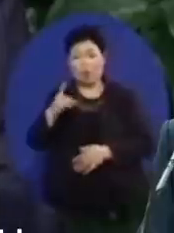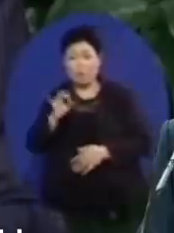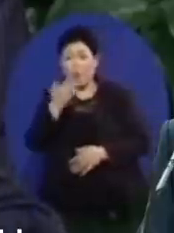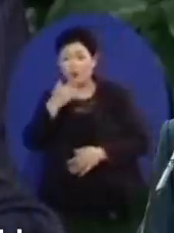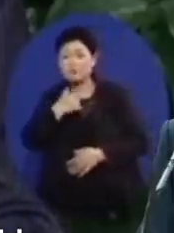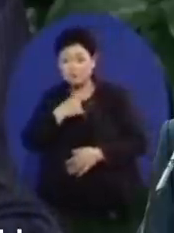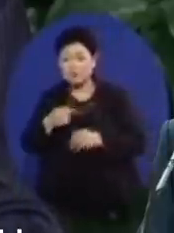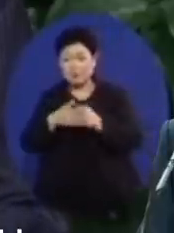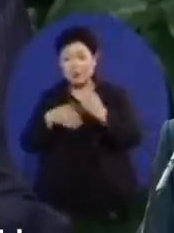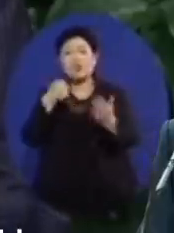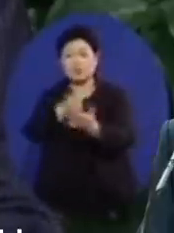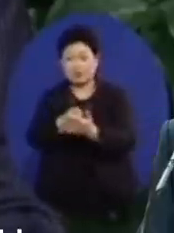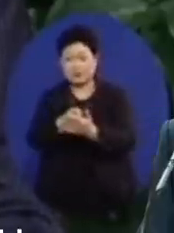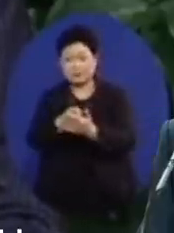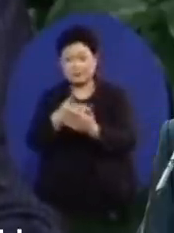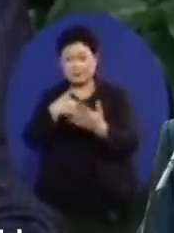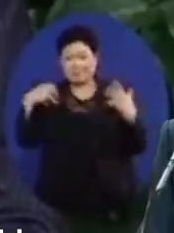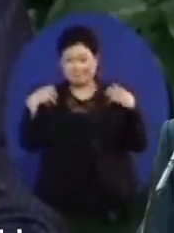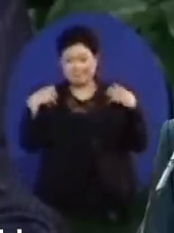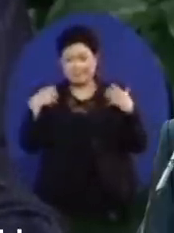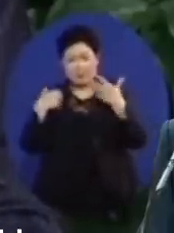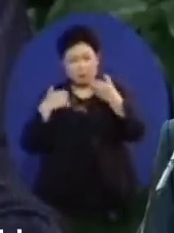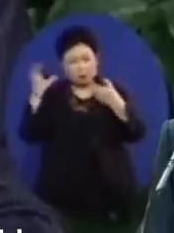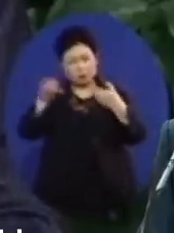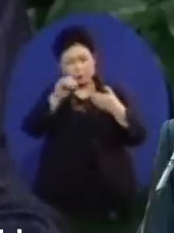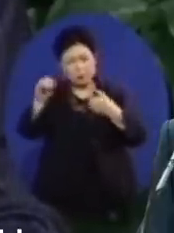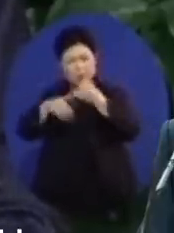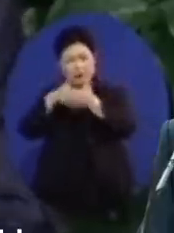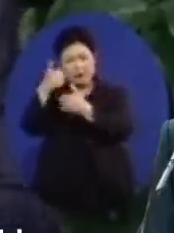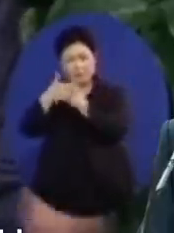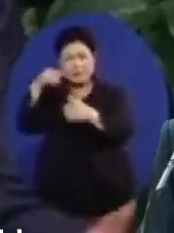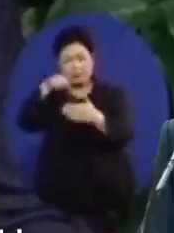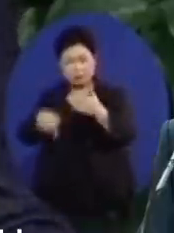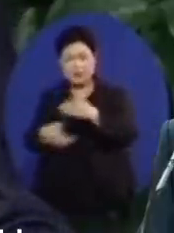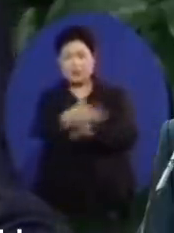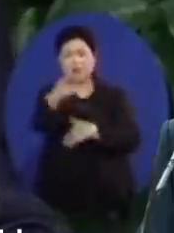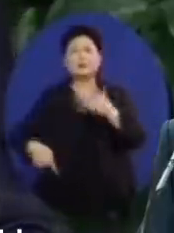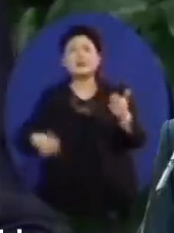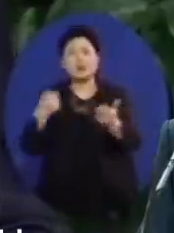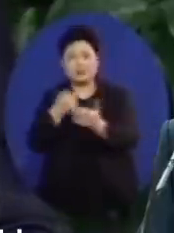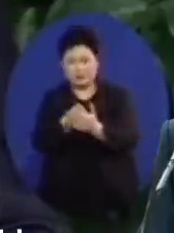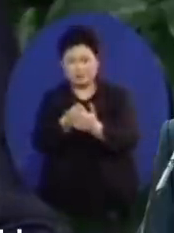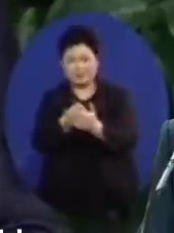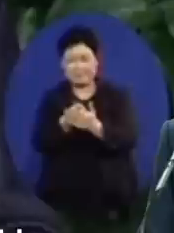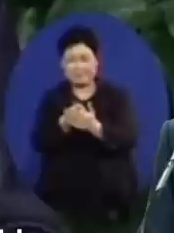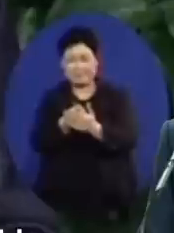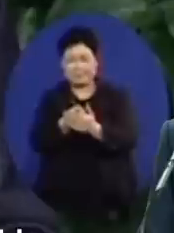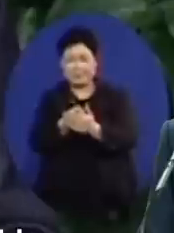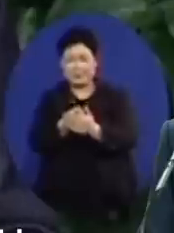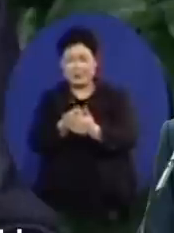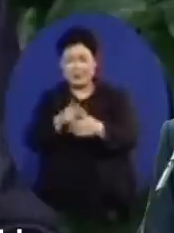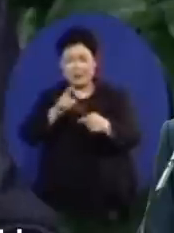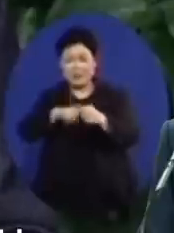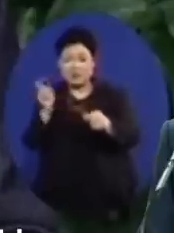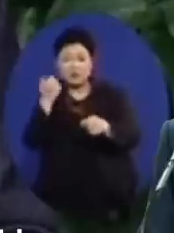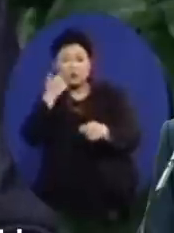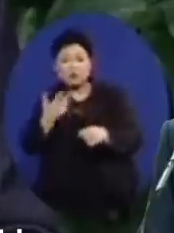모든 것이 90% 가까이는 하나님의 은혜 속에서 여러분이 결정하는 것입니다. 열쇠가 여러분에게